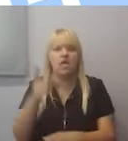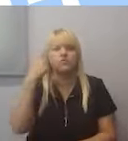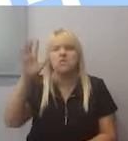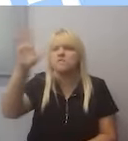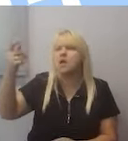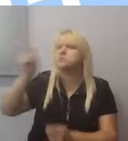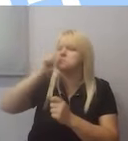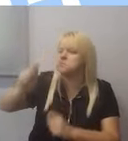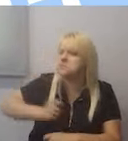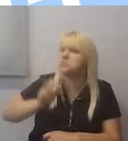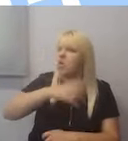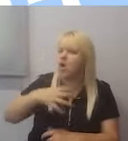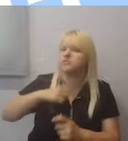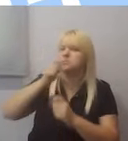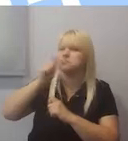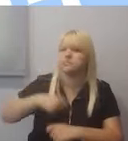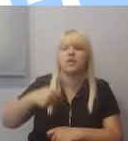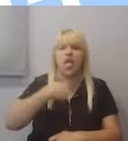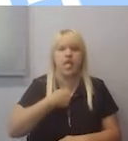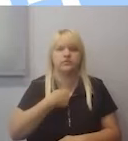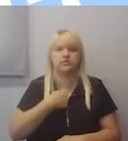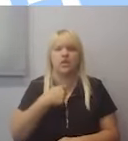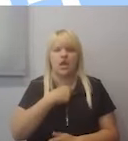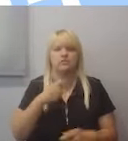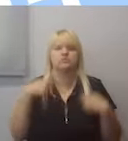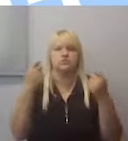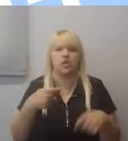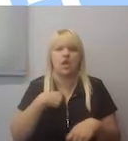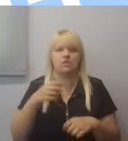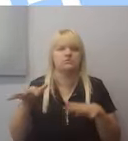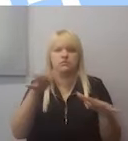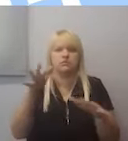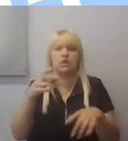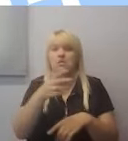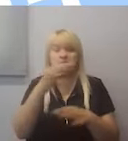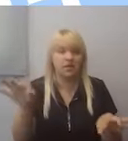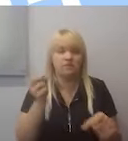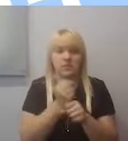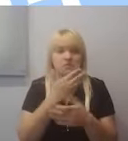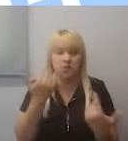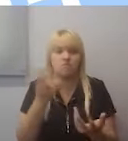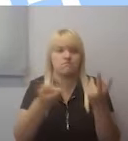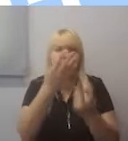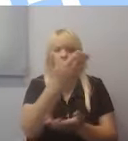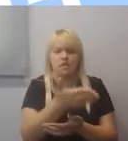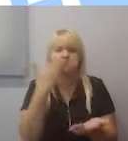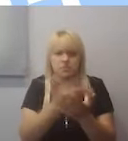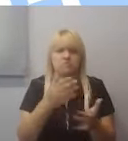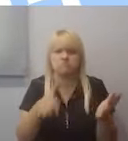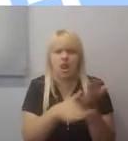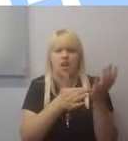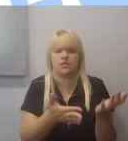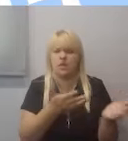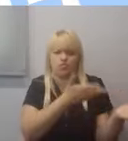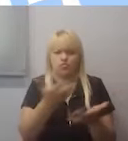izdomā ko tu vari darīt un ko tu vari iedot ja tu esi brīvs tev nav darba aizej sameklē piesakies kādam palīgā jebkādā vienkārši cilvēkus pārvest vajag